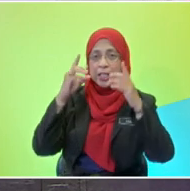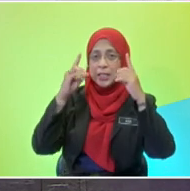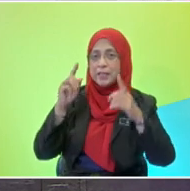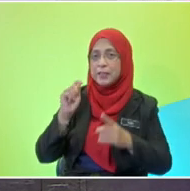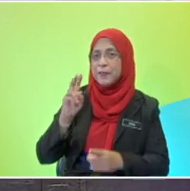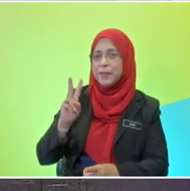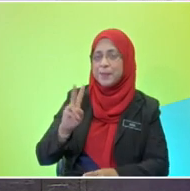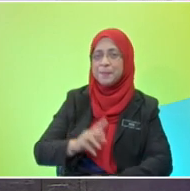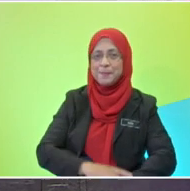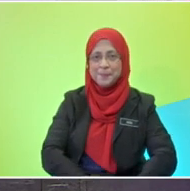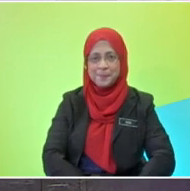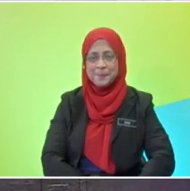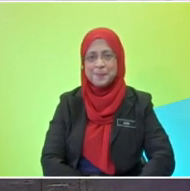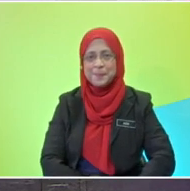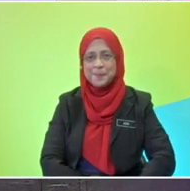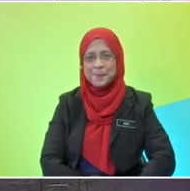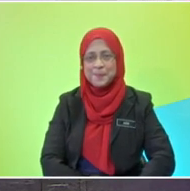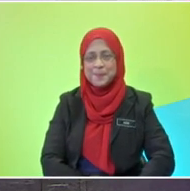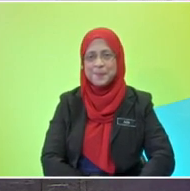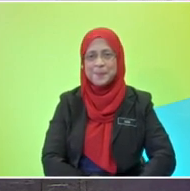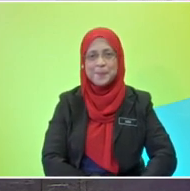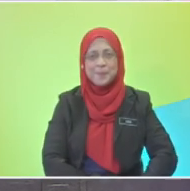selepas ini Didik Tidy